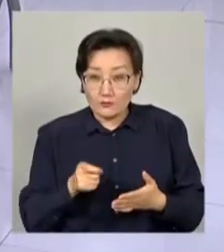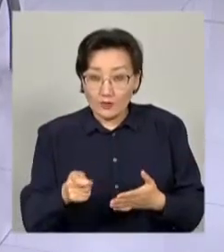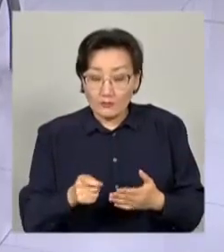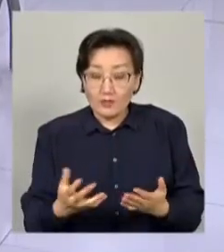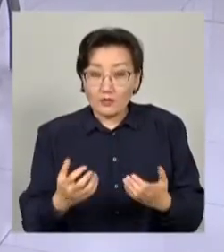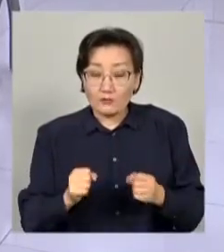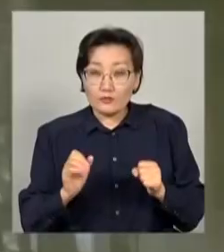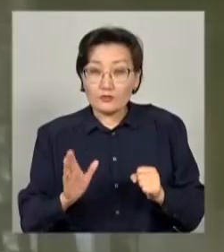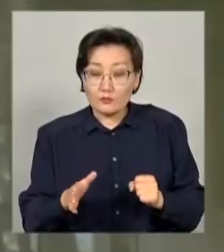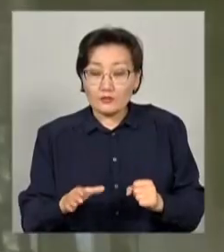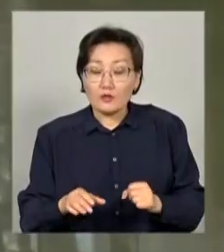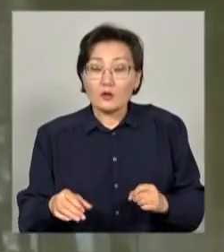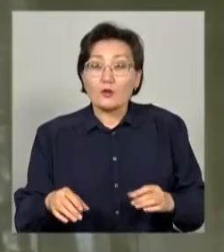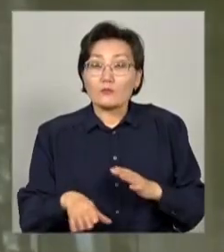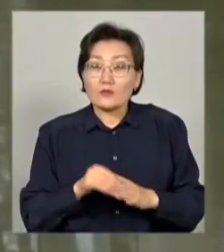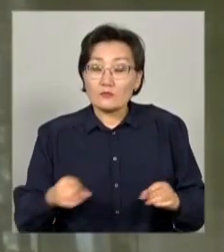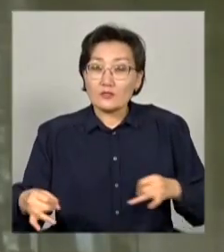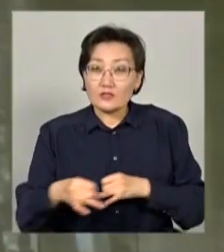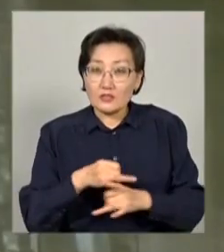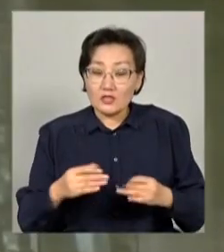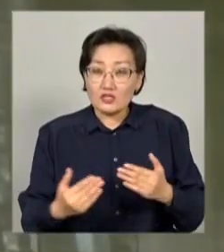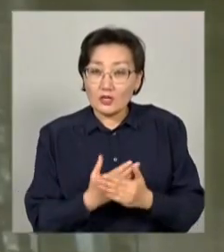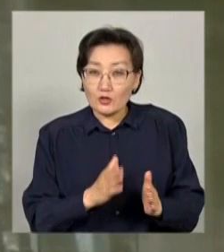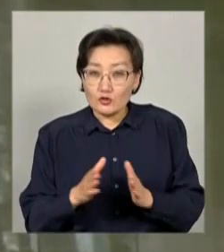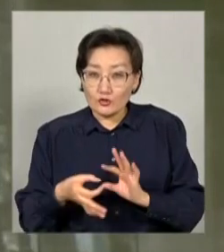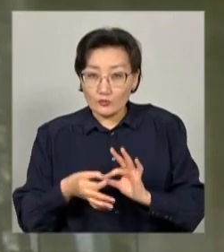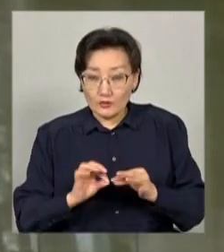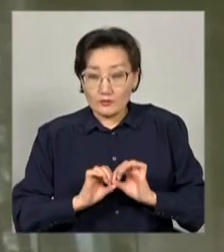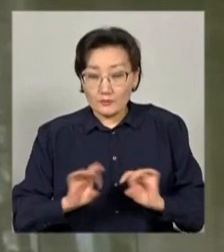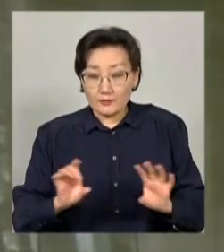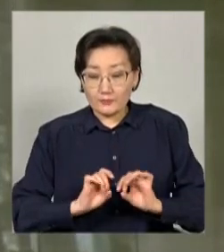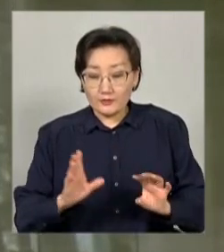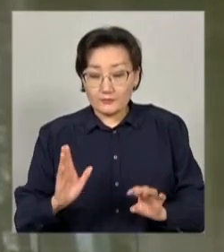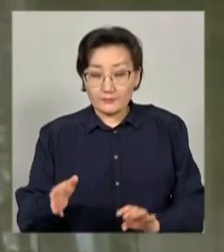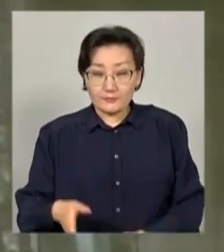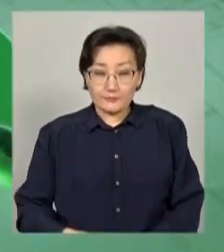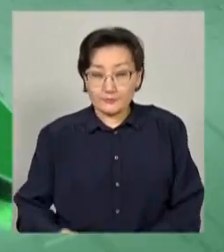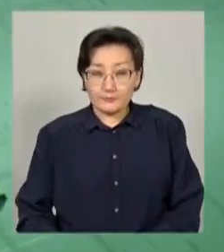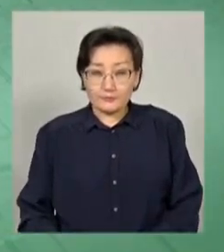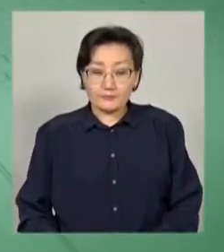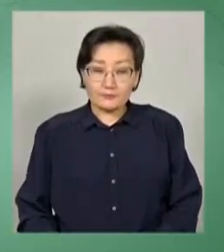қабылданбақ. Сенатта қолдау тапқан жаңа жүйенің жай-жапсарын мен Қапшат Мұхамеджан біліп келдім.